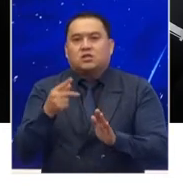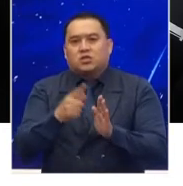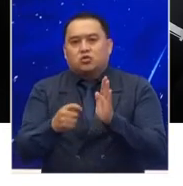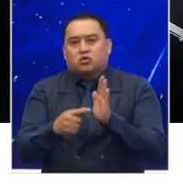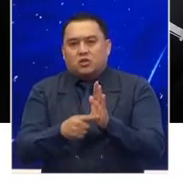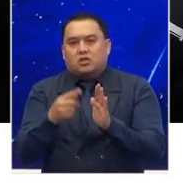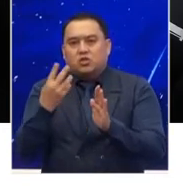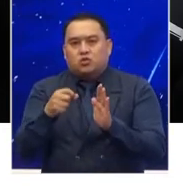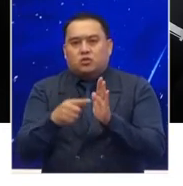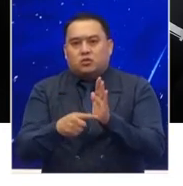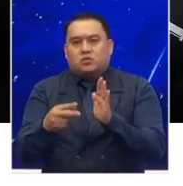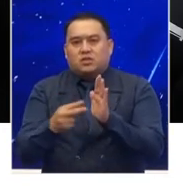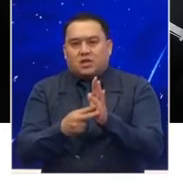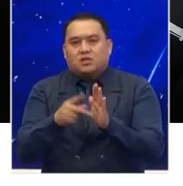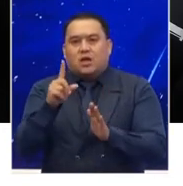707-758-6125,